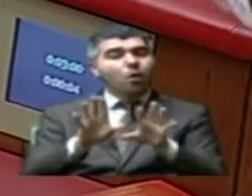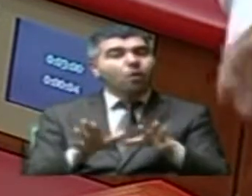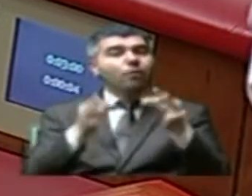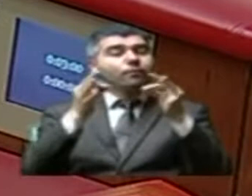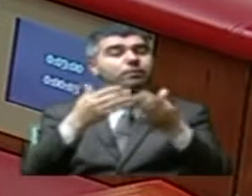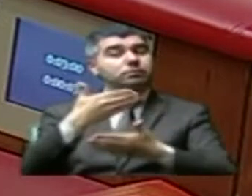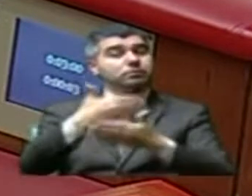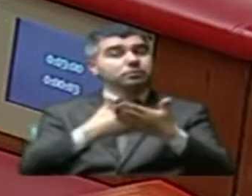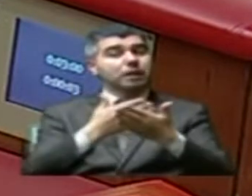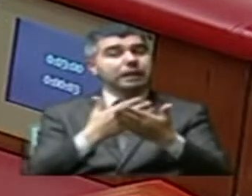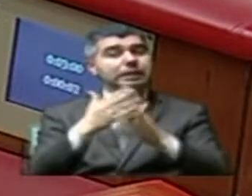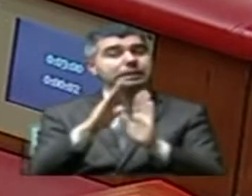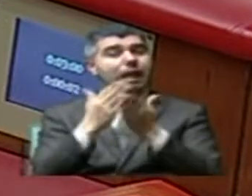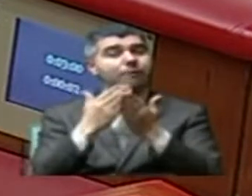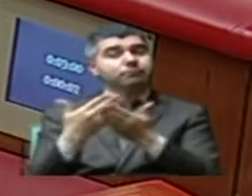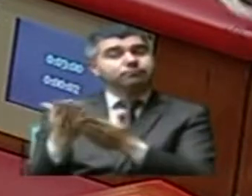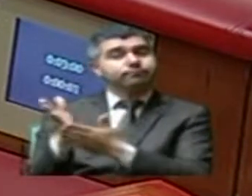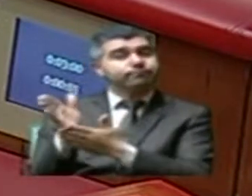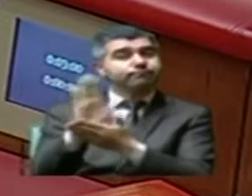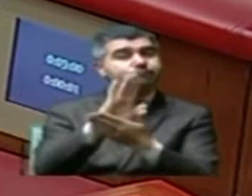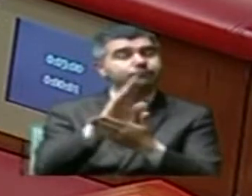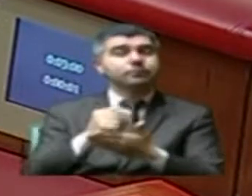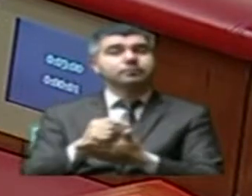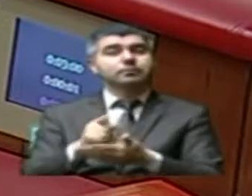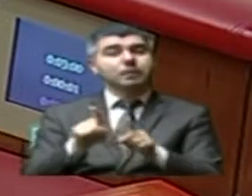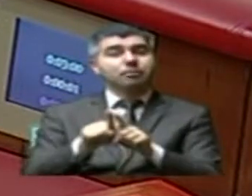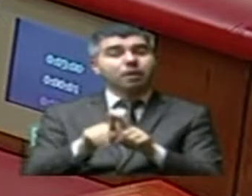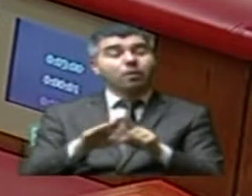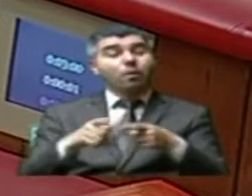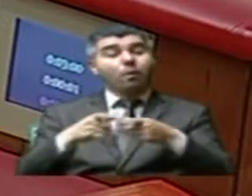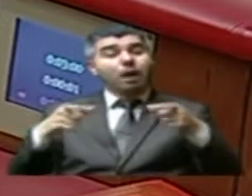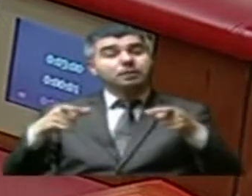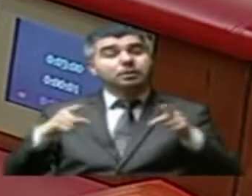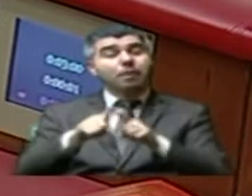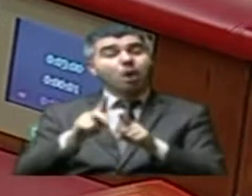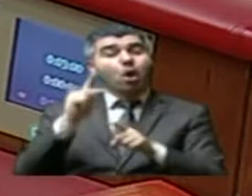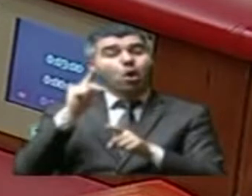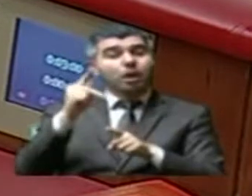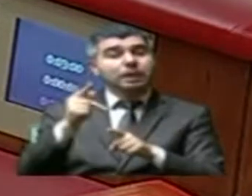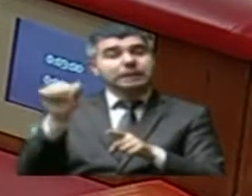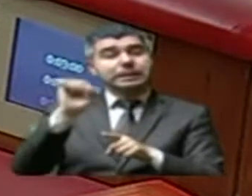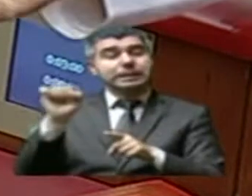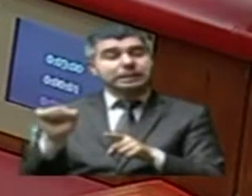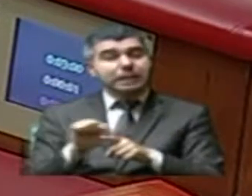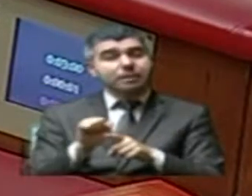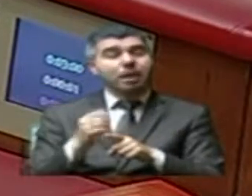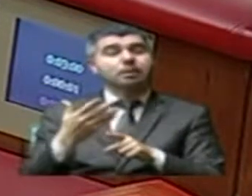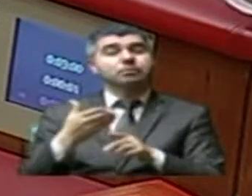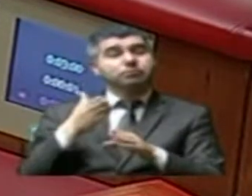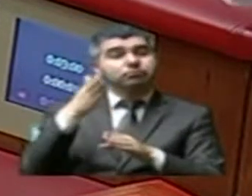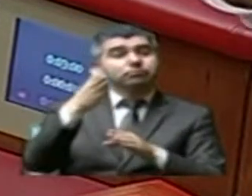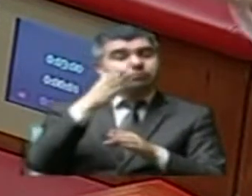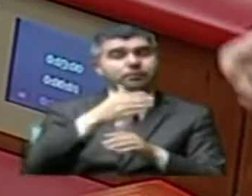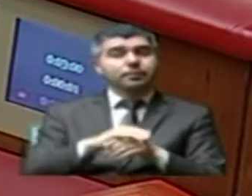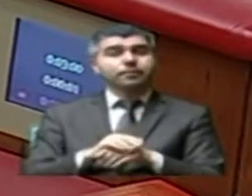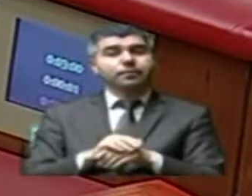ما عرفناش، ثم كذلك كان إنجاز المسح الخرائط، توسعنا من قنيطرة ومشينا سيدي سليمان ومشينا سيدي قاسم. بعد ذلك